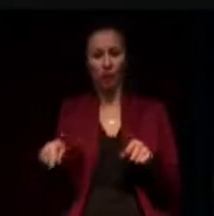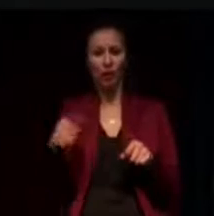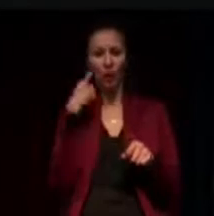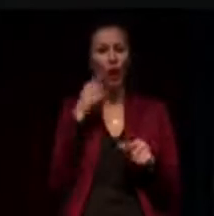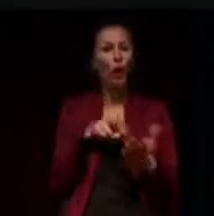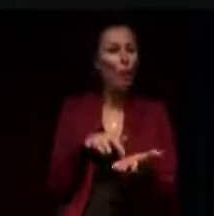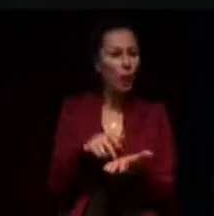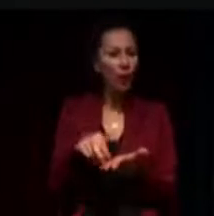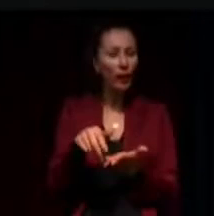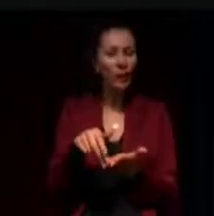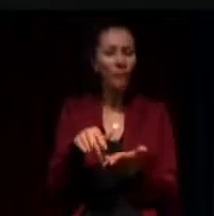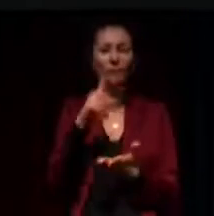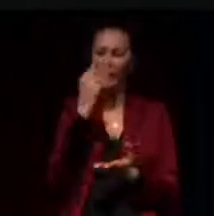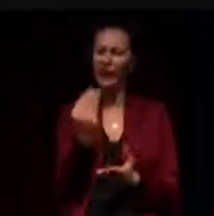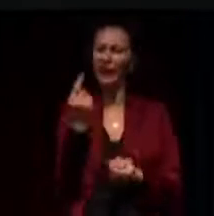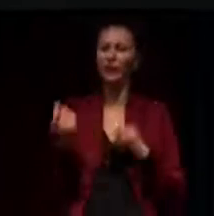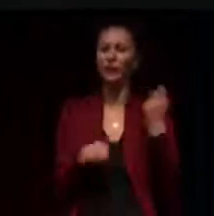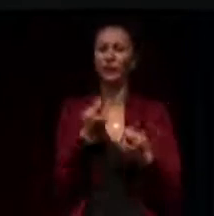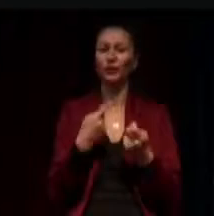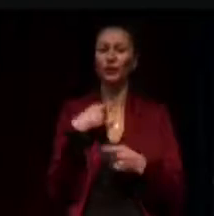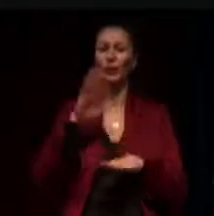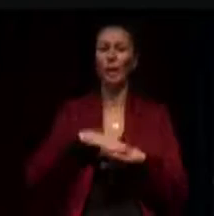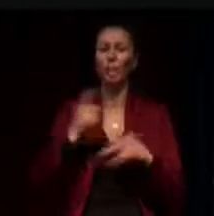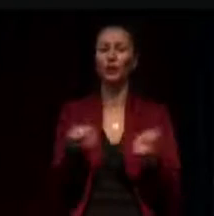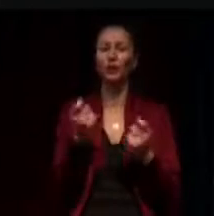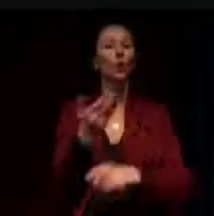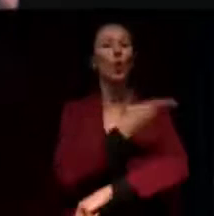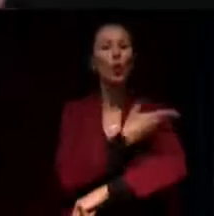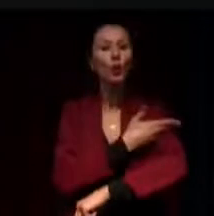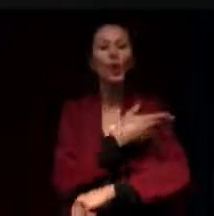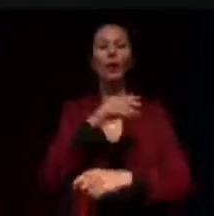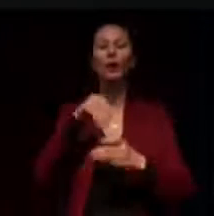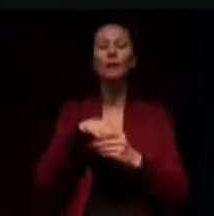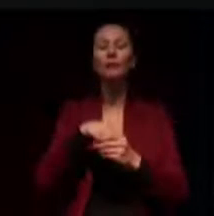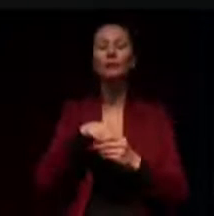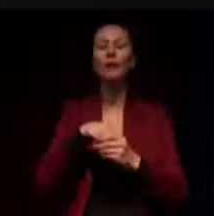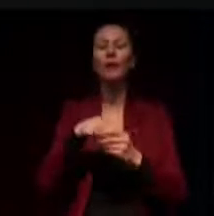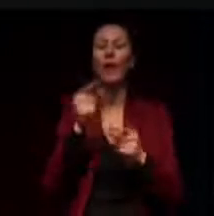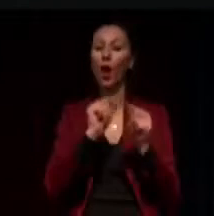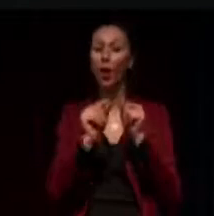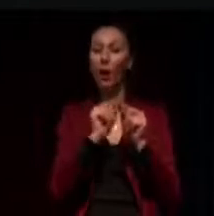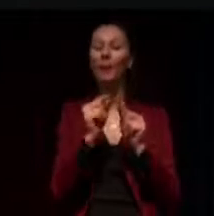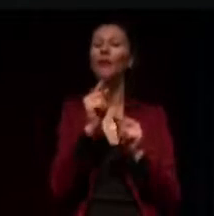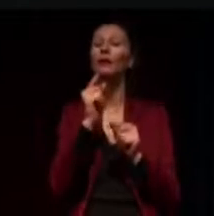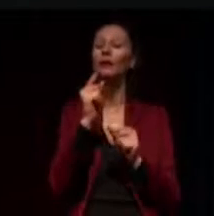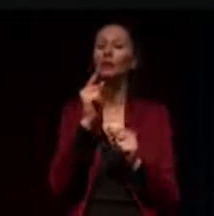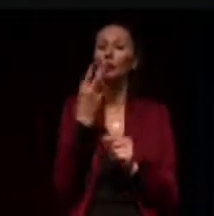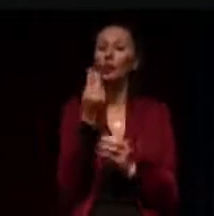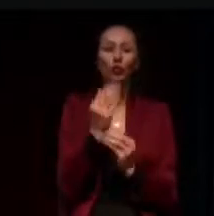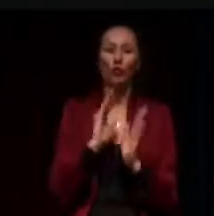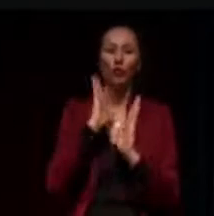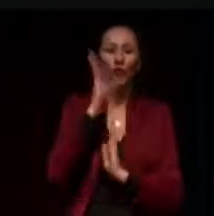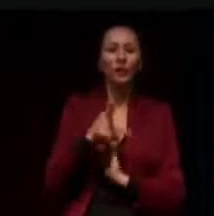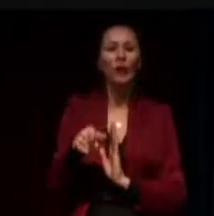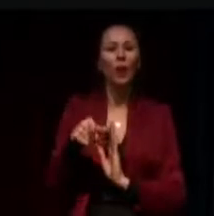buradan yürüyerek bir işler yapmaya çalışıyoruz. Ülke ekonomisinin yönetimiyle bazen çoğunlukla bu